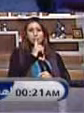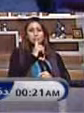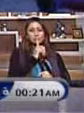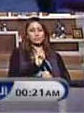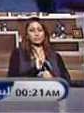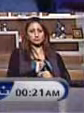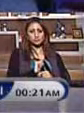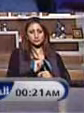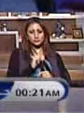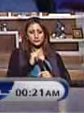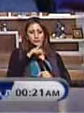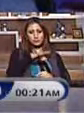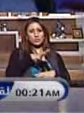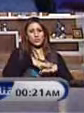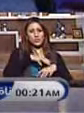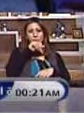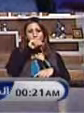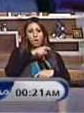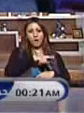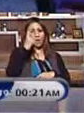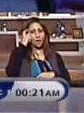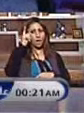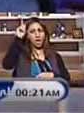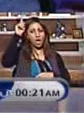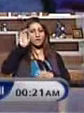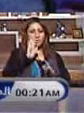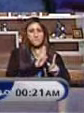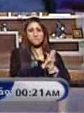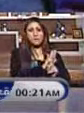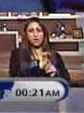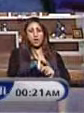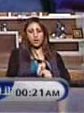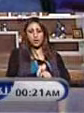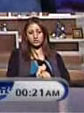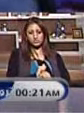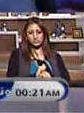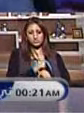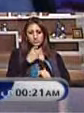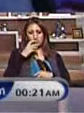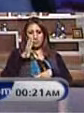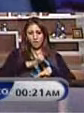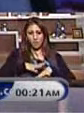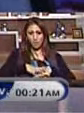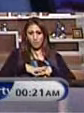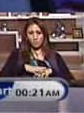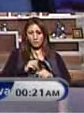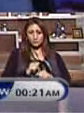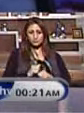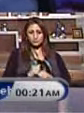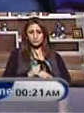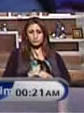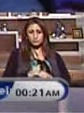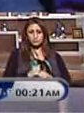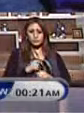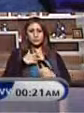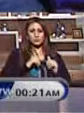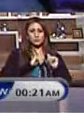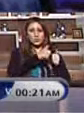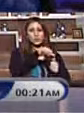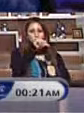عمر انه رسول الله ولن يخزيه الله ابدا فاجابه ابو بكر ما شفت غليل عمر فدخل على